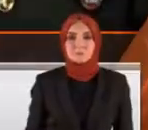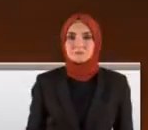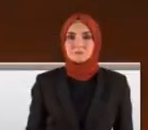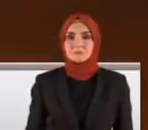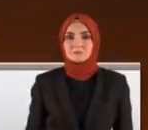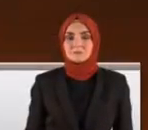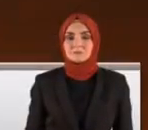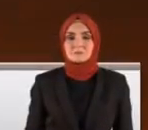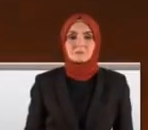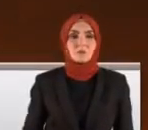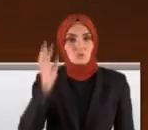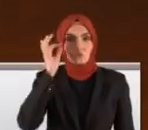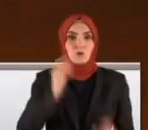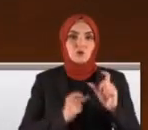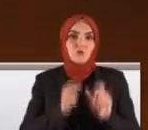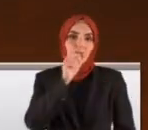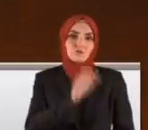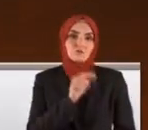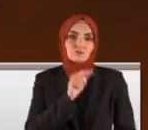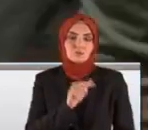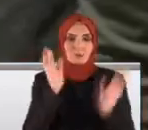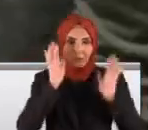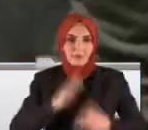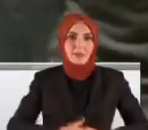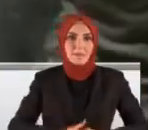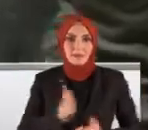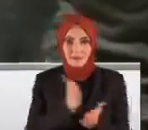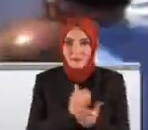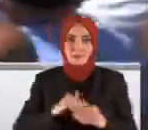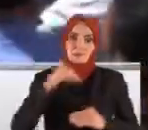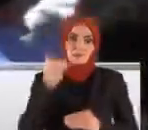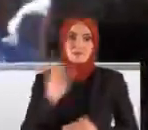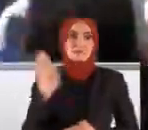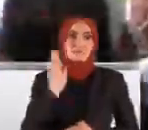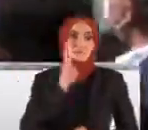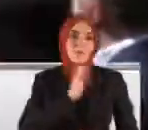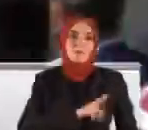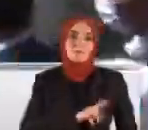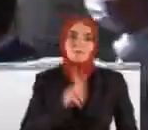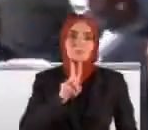Uzman çavuş kılınan cenaze namazının ardından ebediyete uğurlandı.